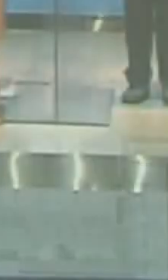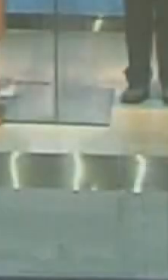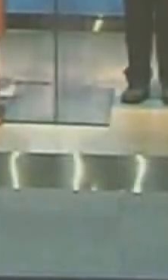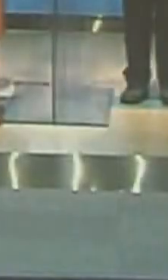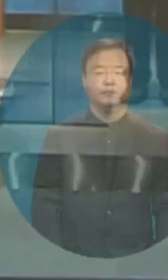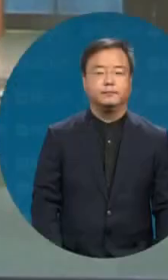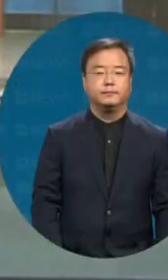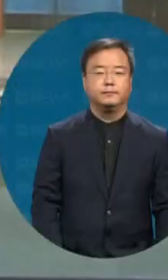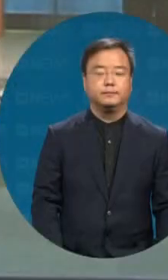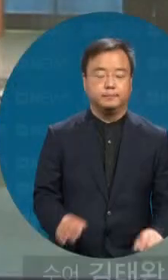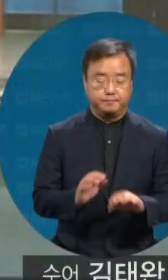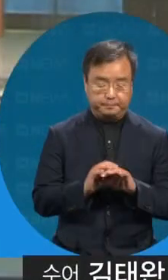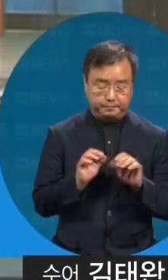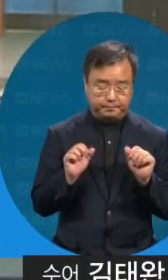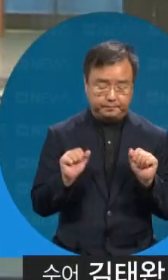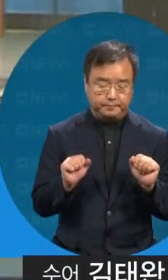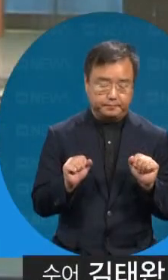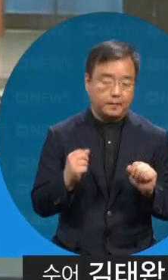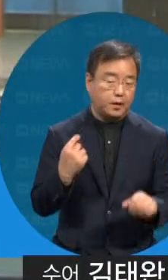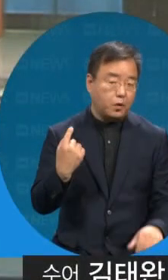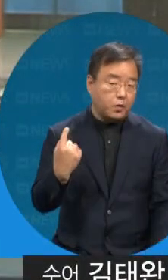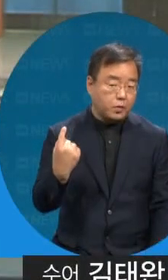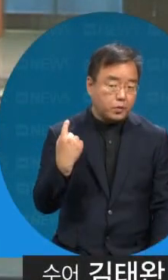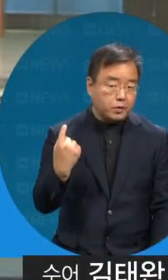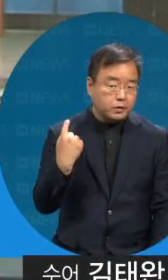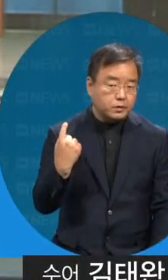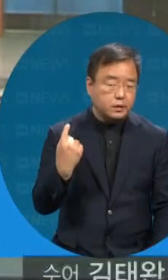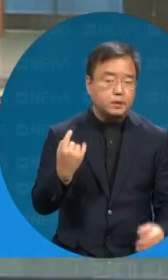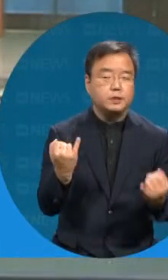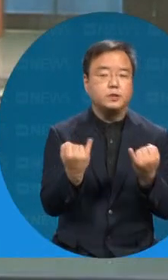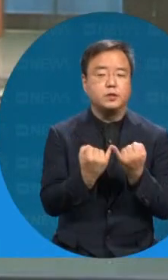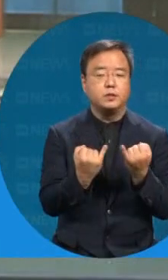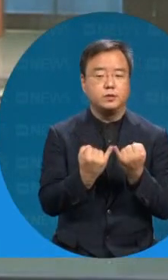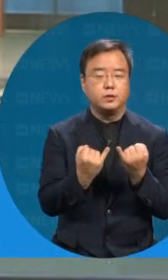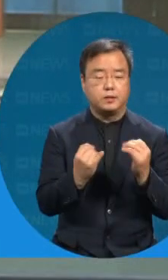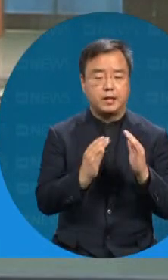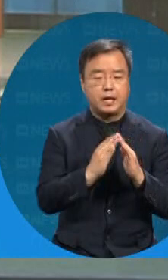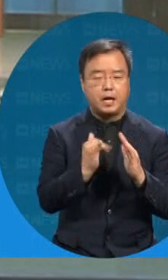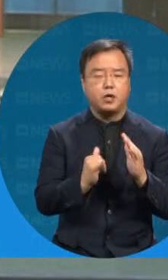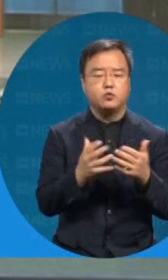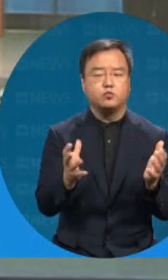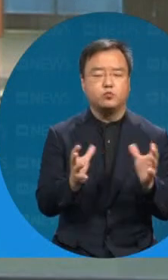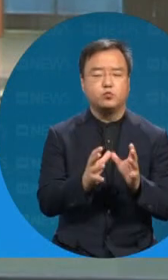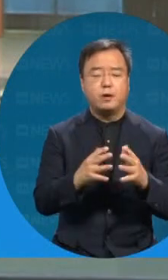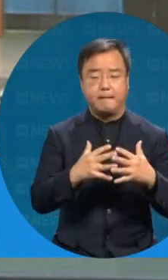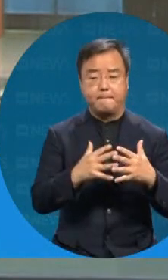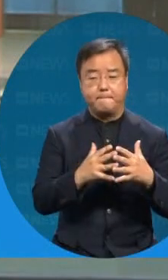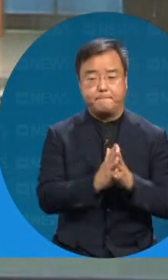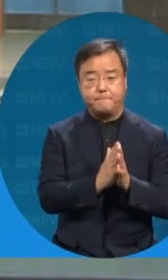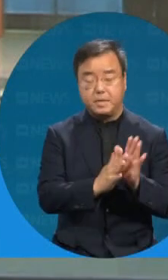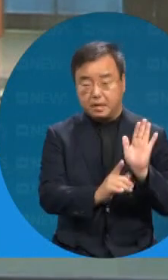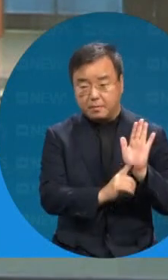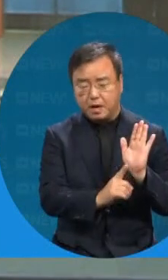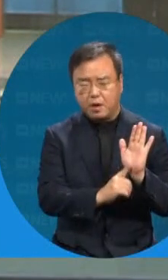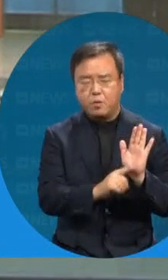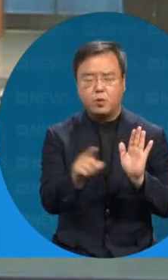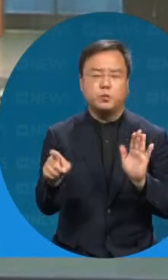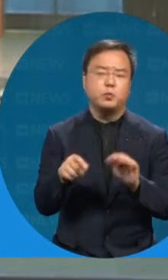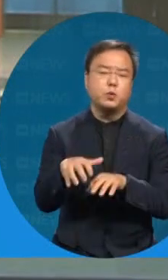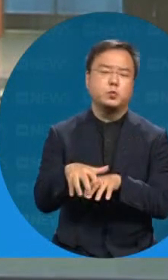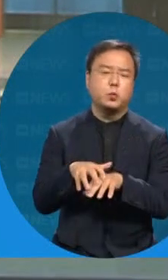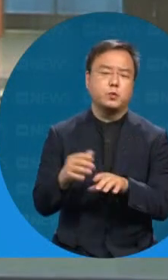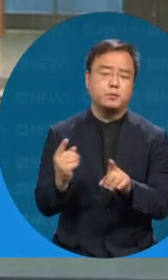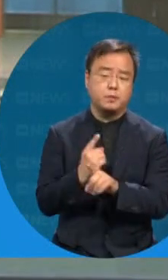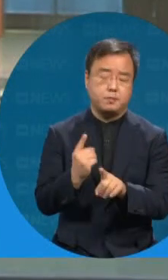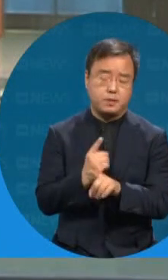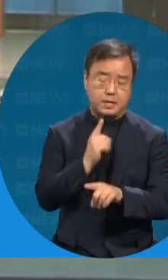어제 여성 가족부 폐지를 포함한 정부 조직 개편안이 발표되면서 논란이 거센데요 야당과